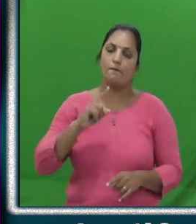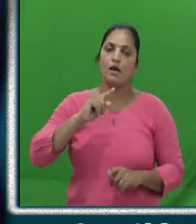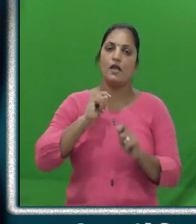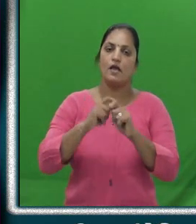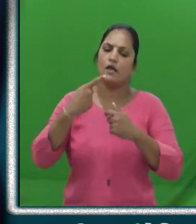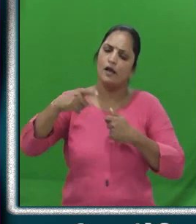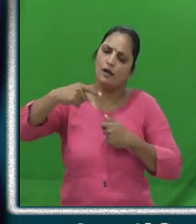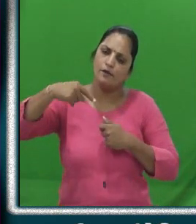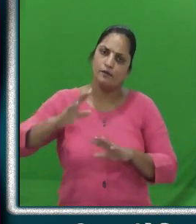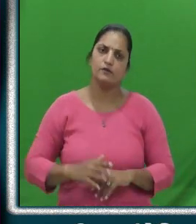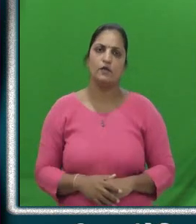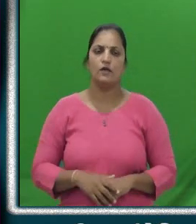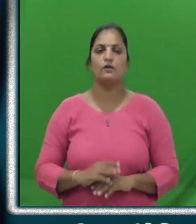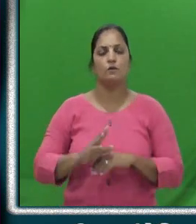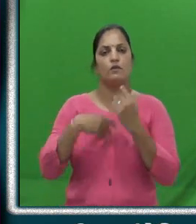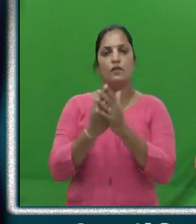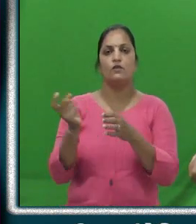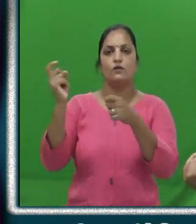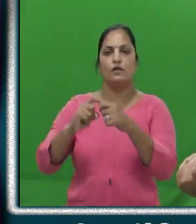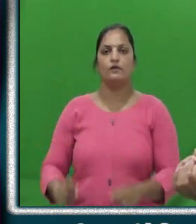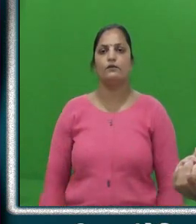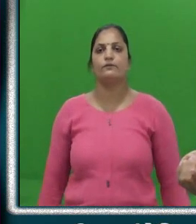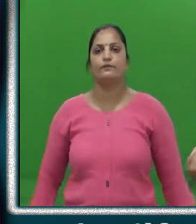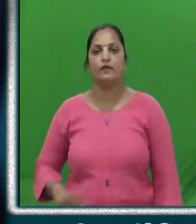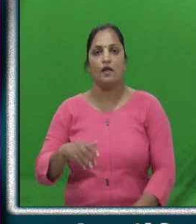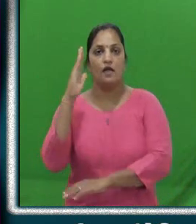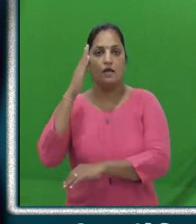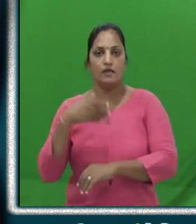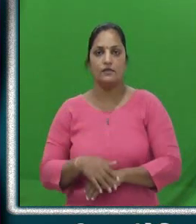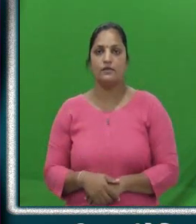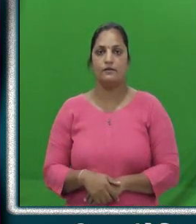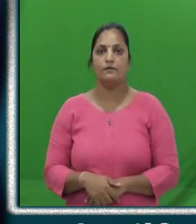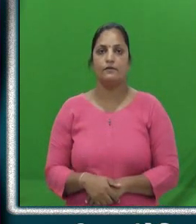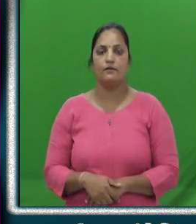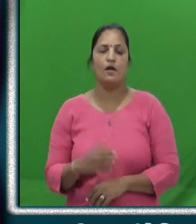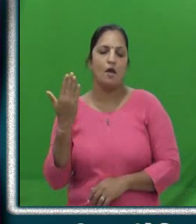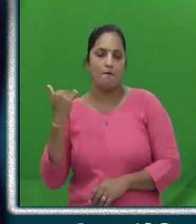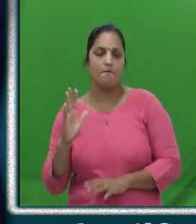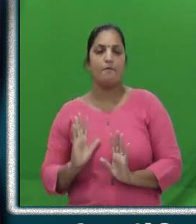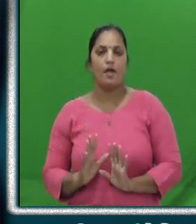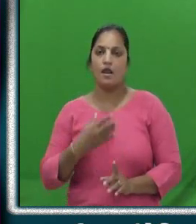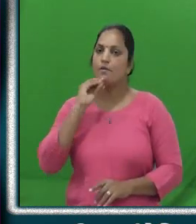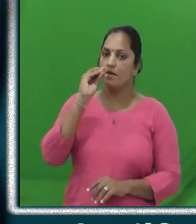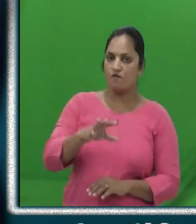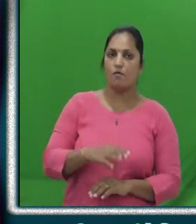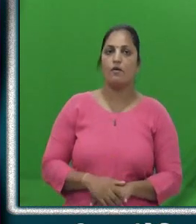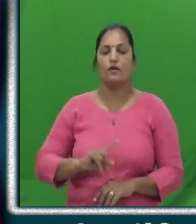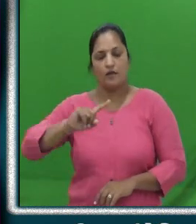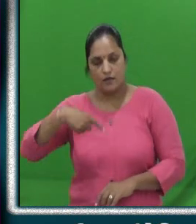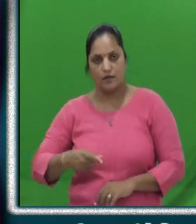પણ એ હજુ જોડાયેલો છે આ આખો પાઠની જે પૂર્વ ભૂમિકા હતી